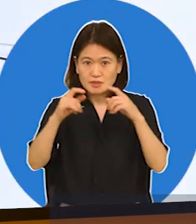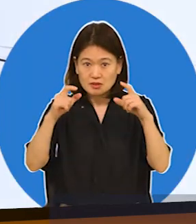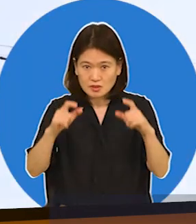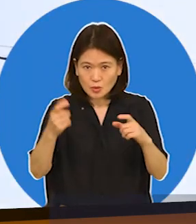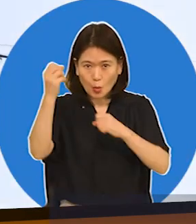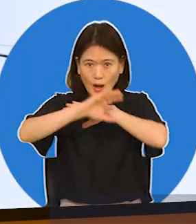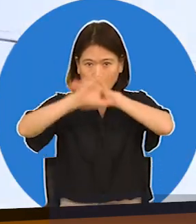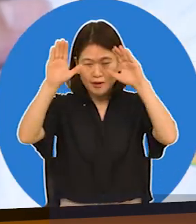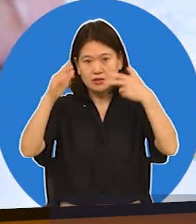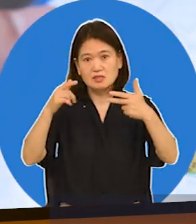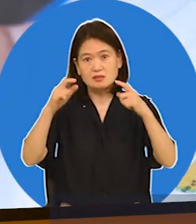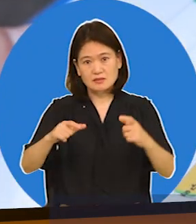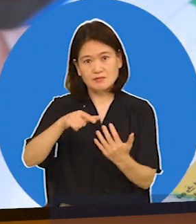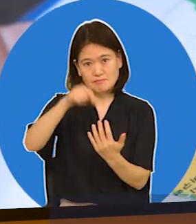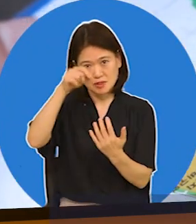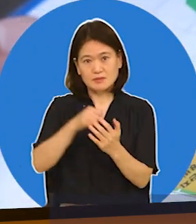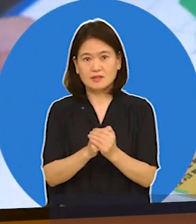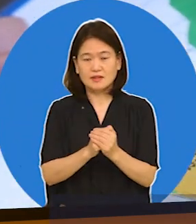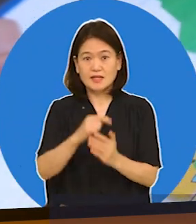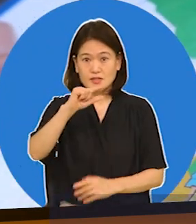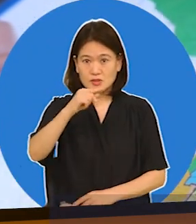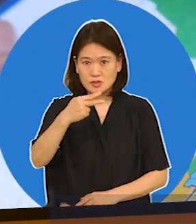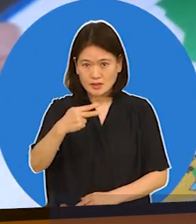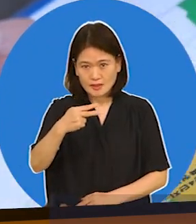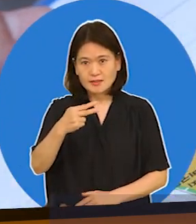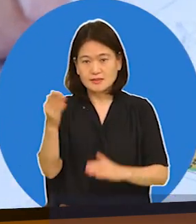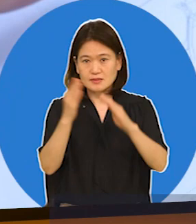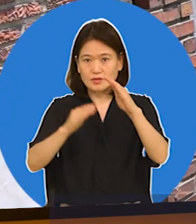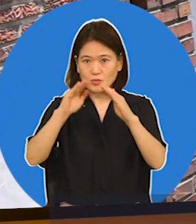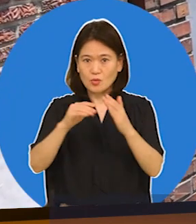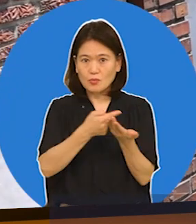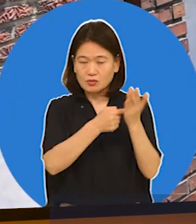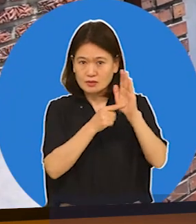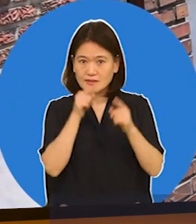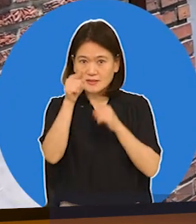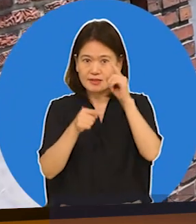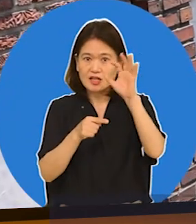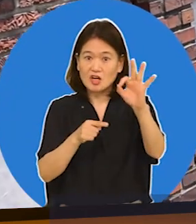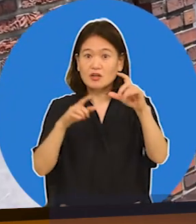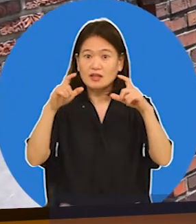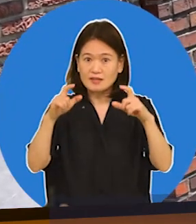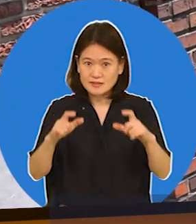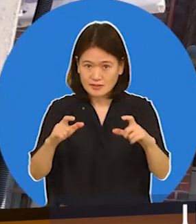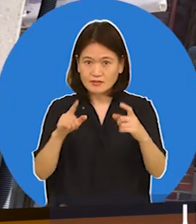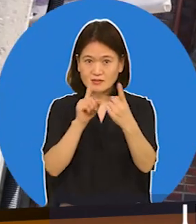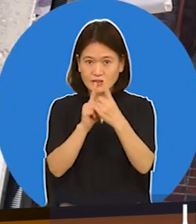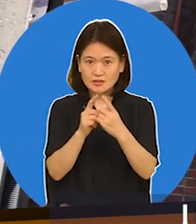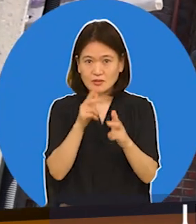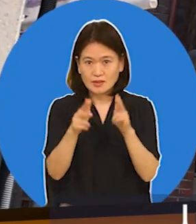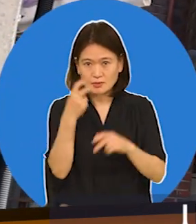광명 칠할 구역이 선정되었습니다 경기 주택 도시공사는 공모에 신청한 10개 구역을 대상으로